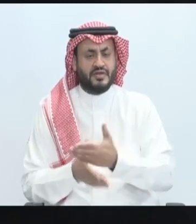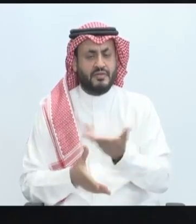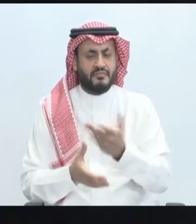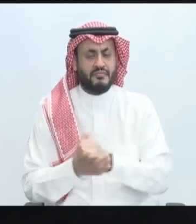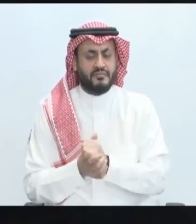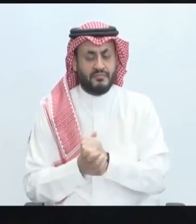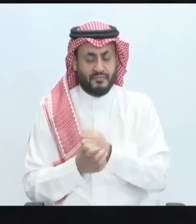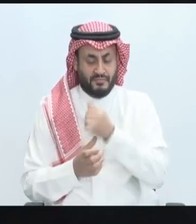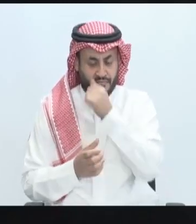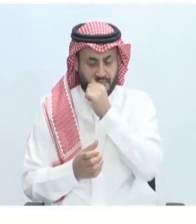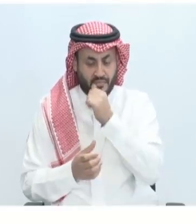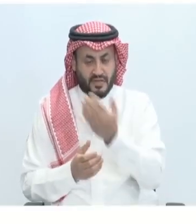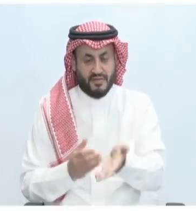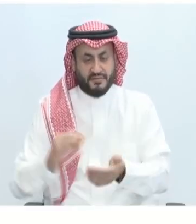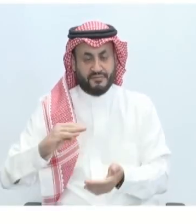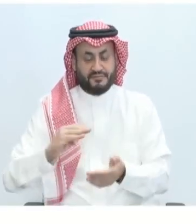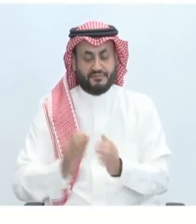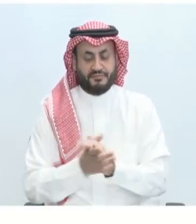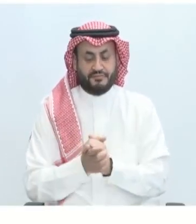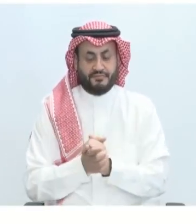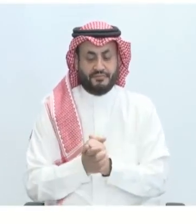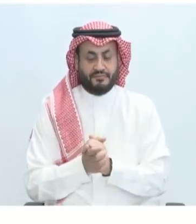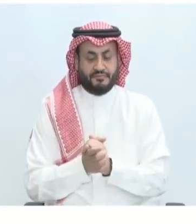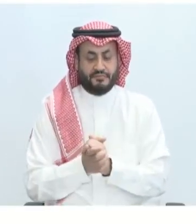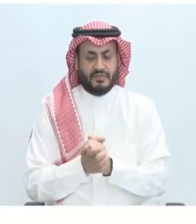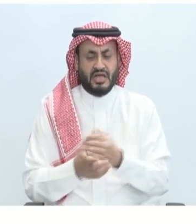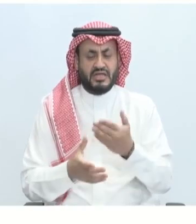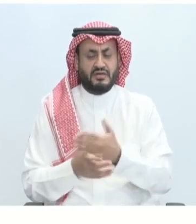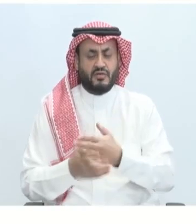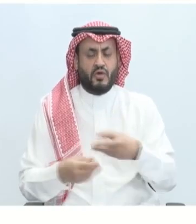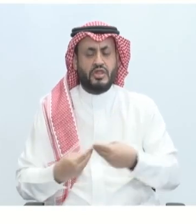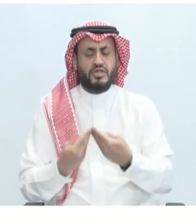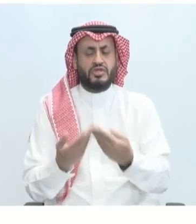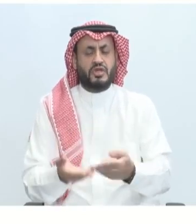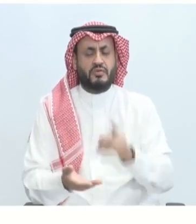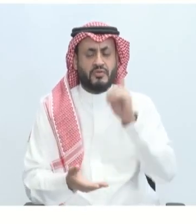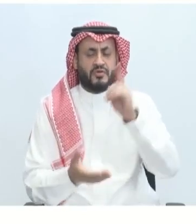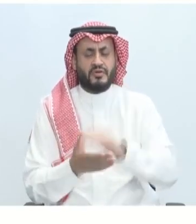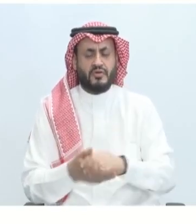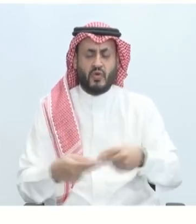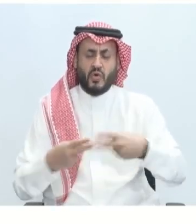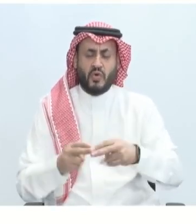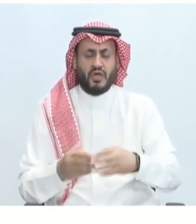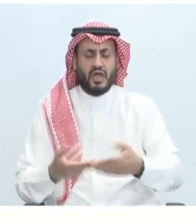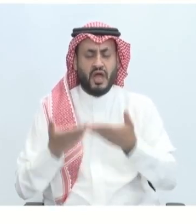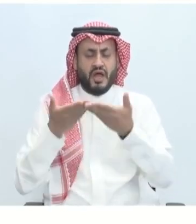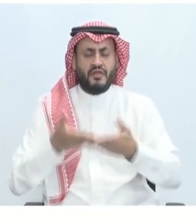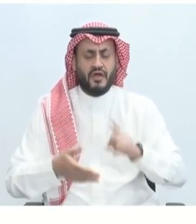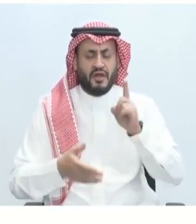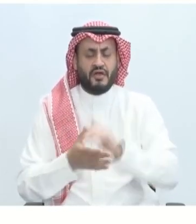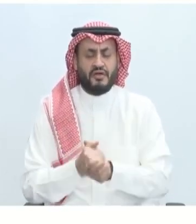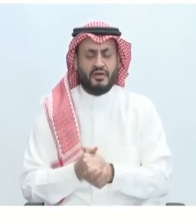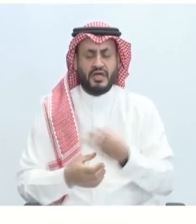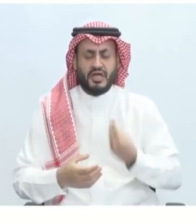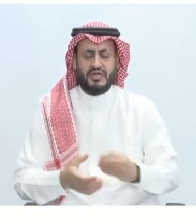القلب احسنتم لانه يسلم لامر الله تعالى ويرضى بقضائه فيصبر ولا يقول